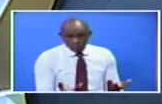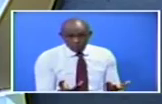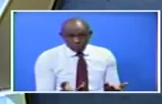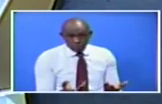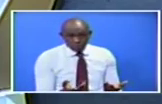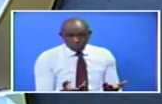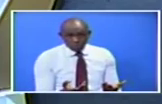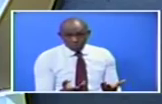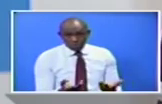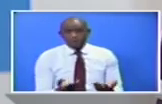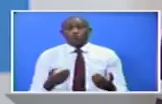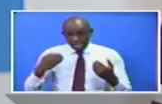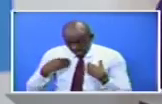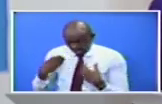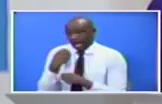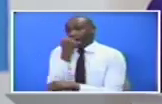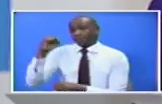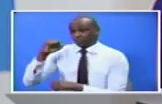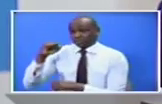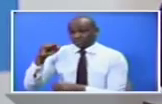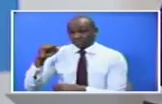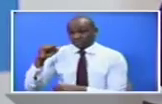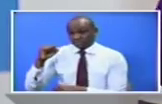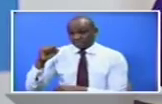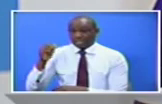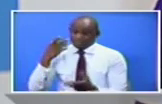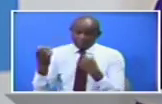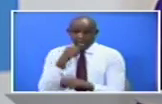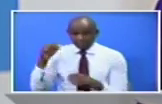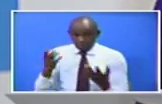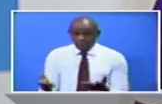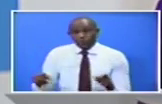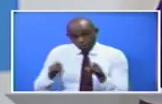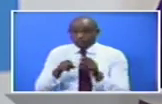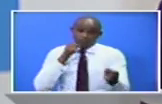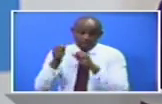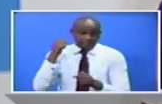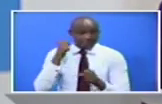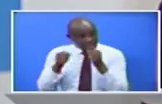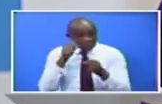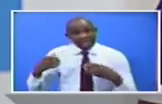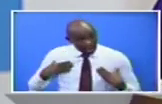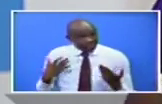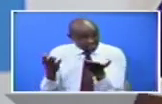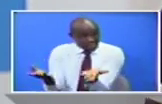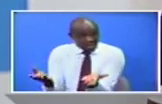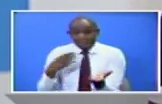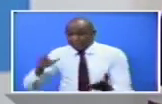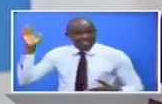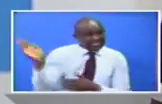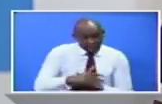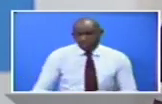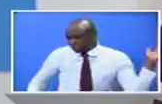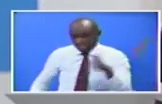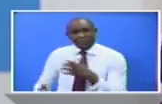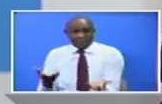hizo? Kuna ile abuse. Mbali na abuse kuna pia violence yenye atachapwa,